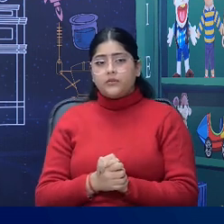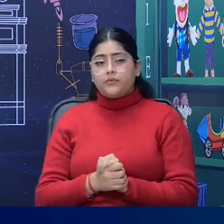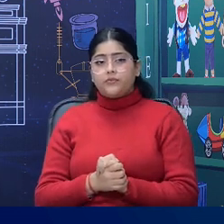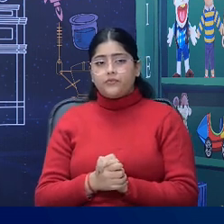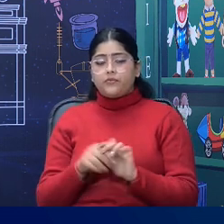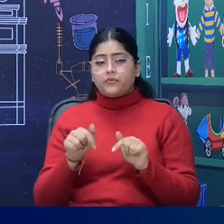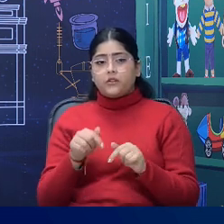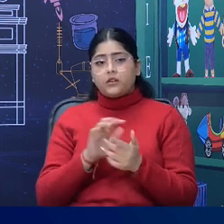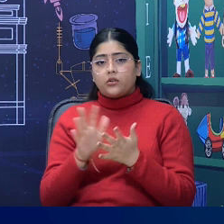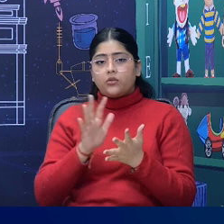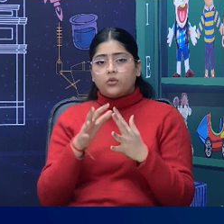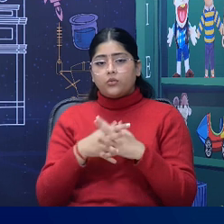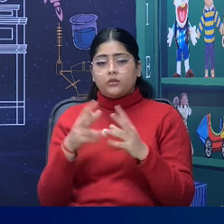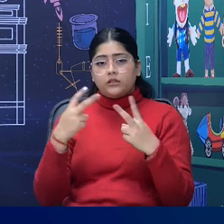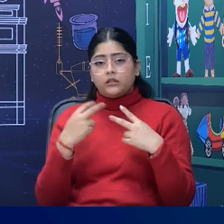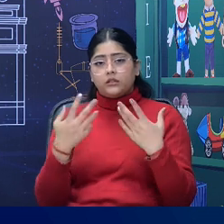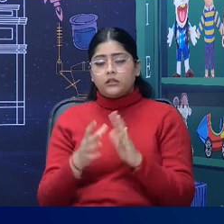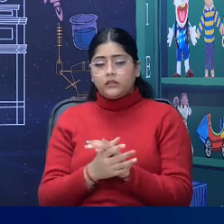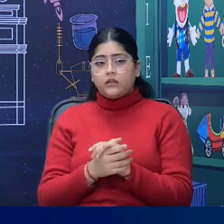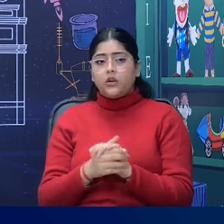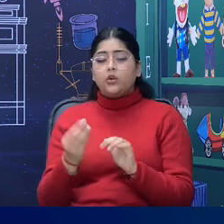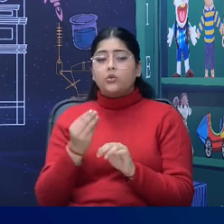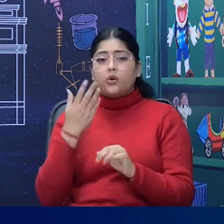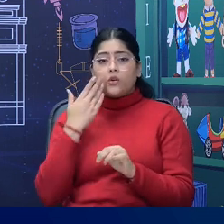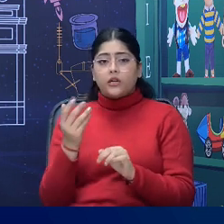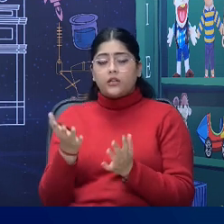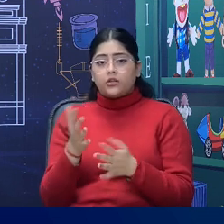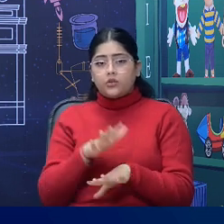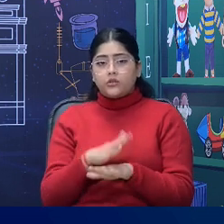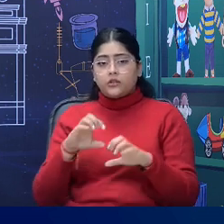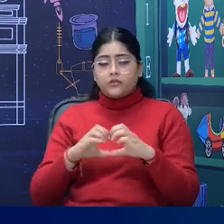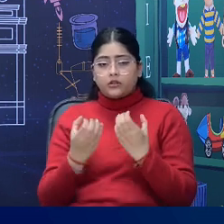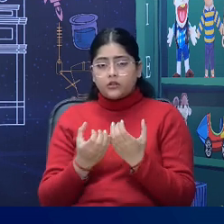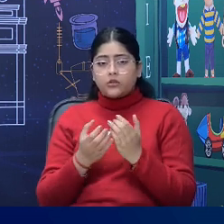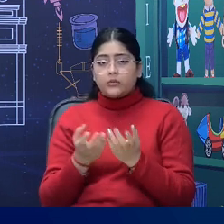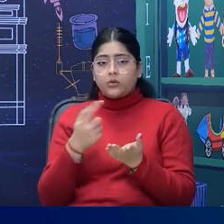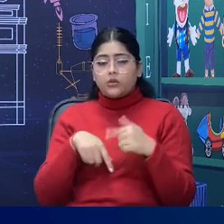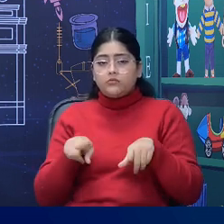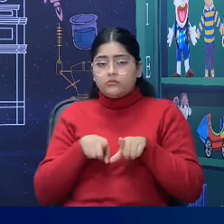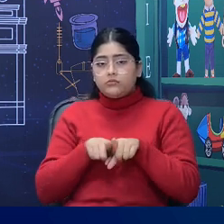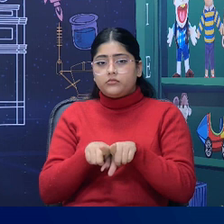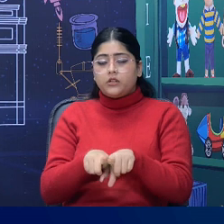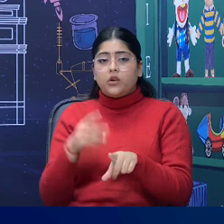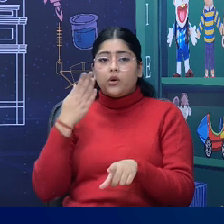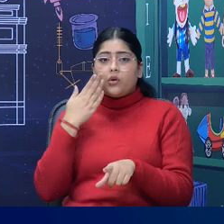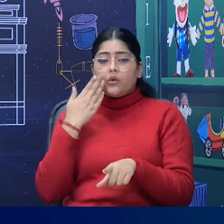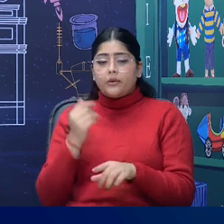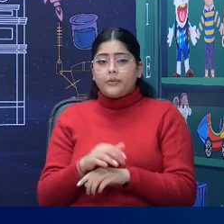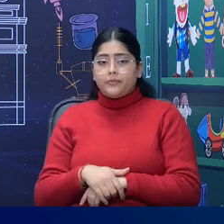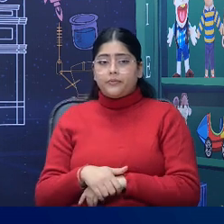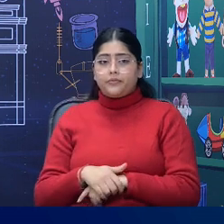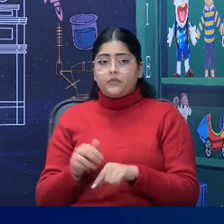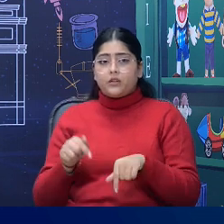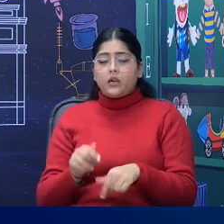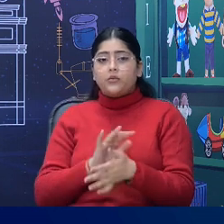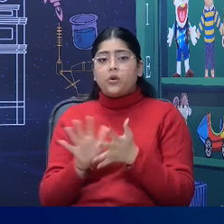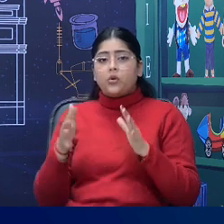गृह कार्य भी दिया गया है और क्योंकि इंक्लूसिव क्लासरूम है तो हम सभी को साथ लेकर चल रहे हैं मुख्य धारा में जोड़ने के लिए अब आप जान ले